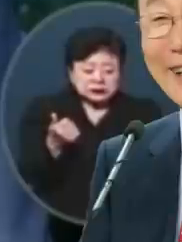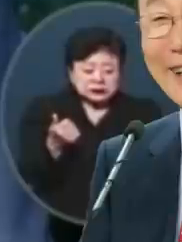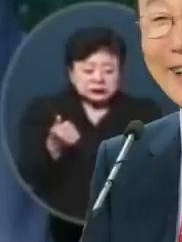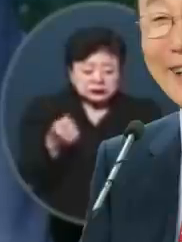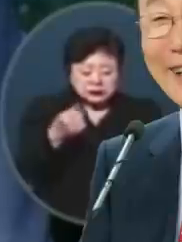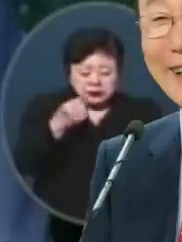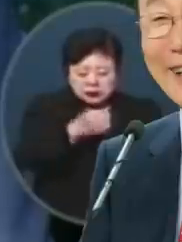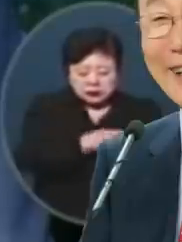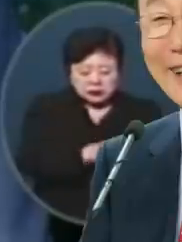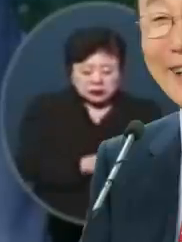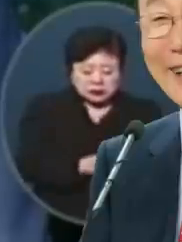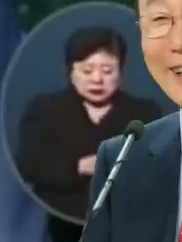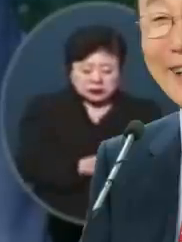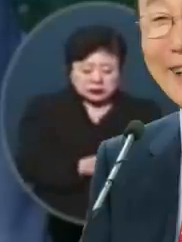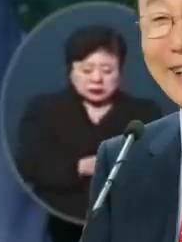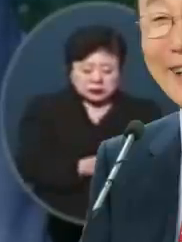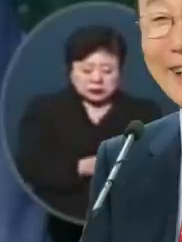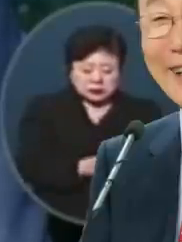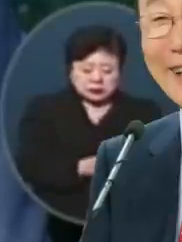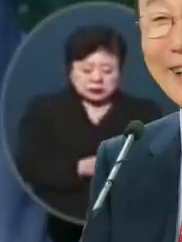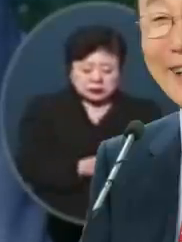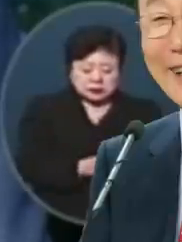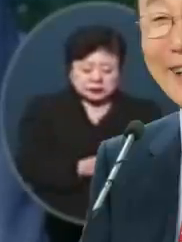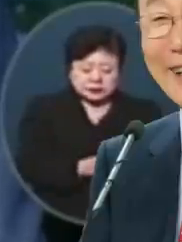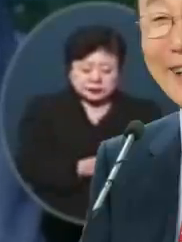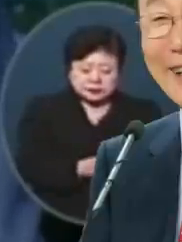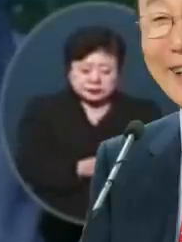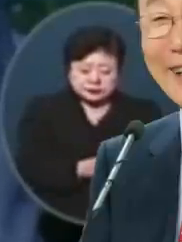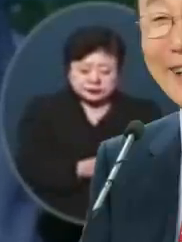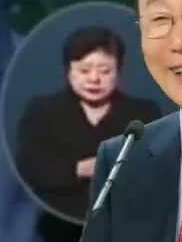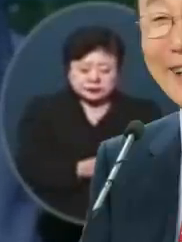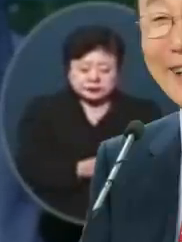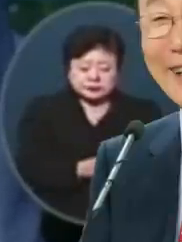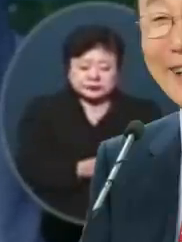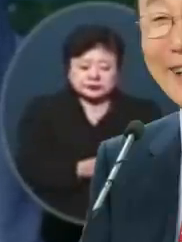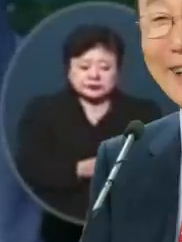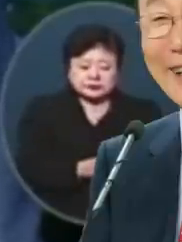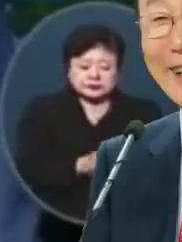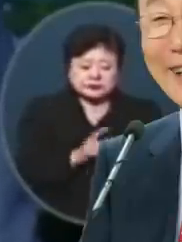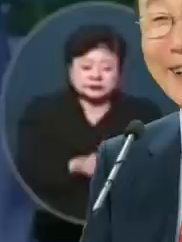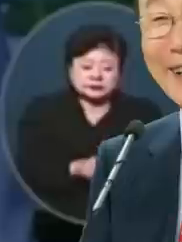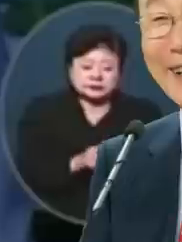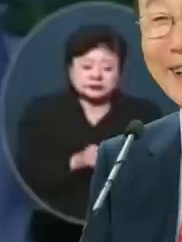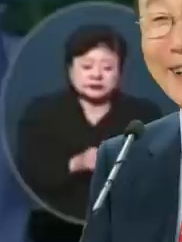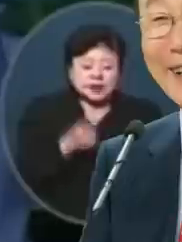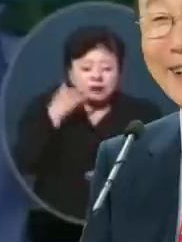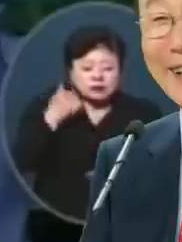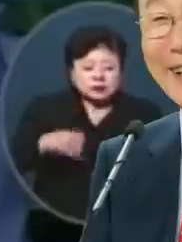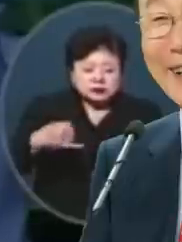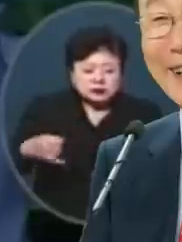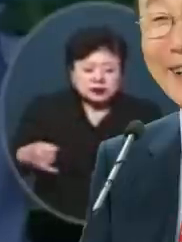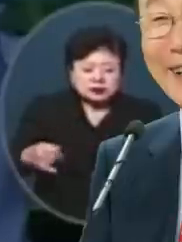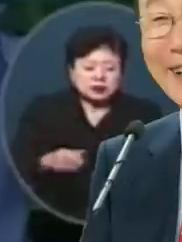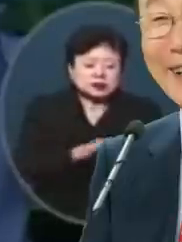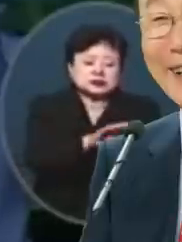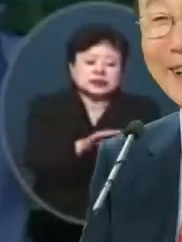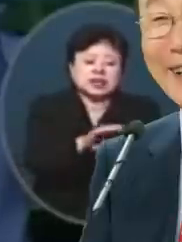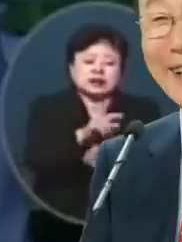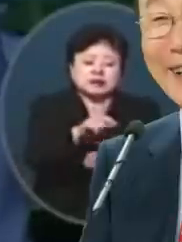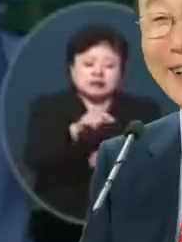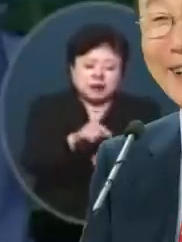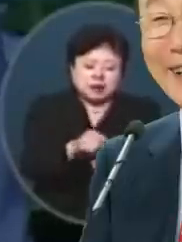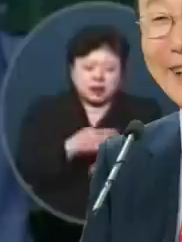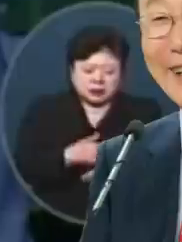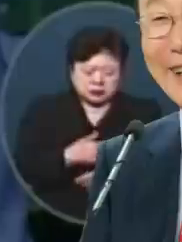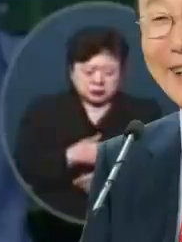할아버지, 할머니 계신 뛰어 들어오니까 아, 그때 내 부모가 자식 사랑하는 것을